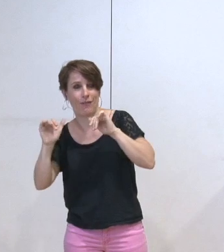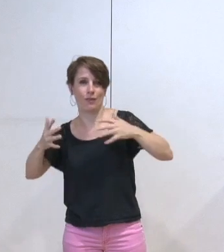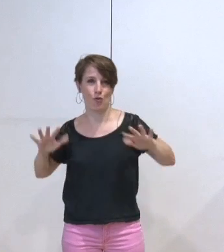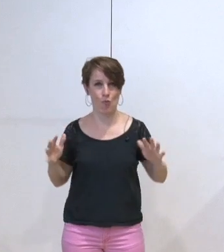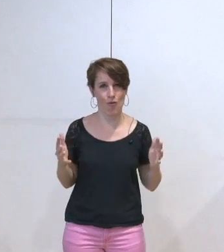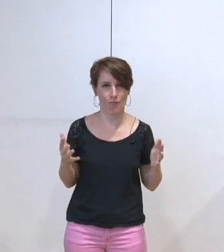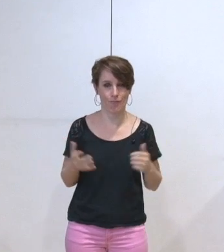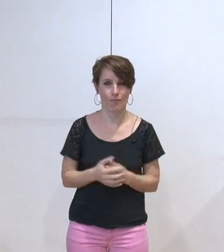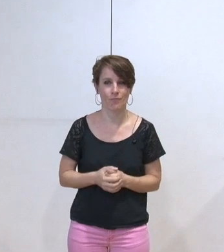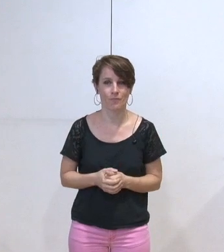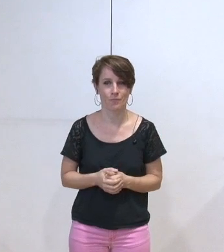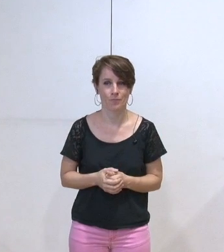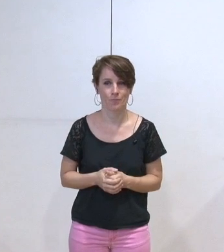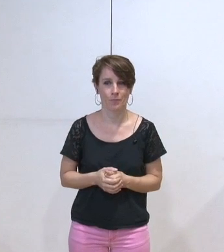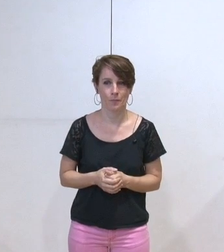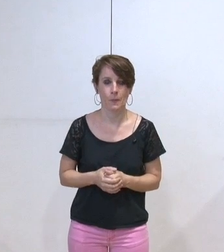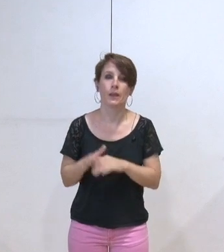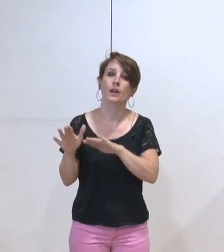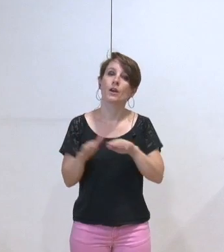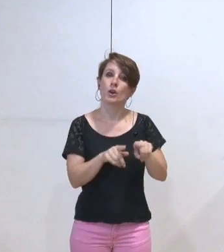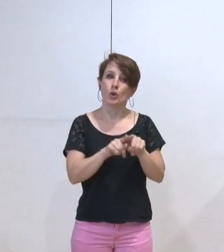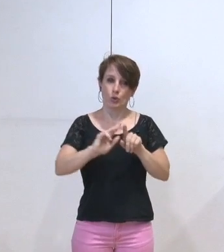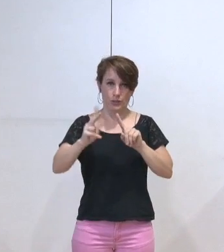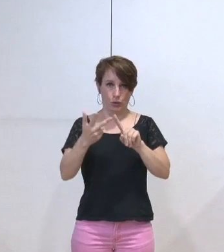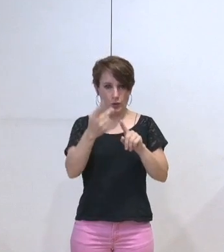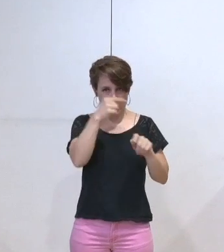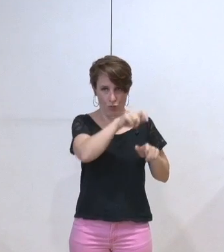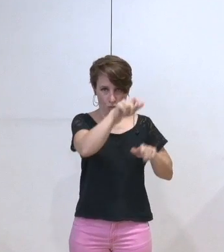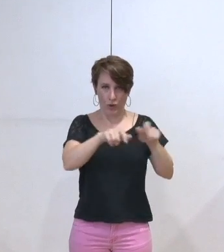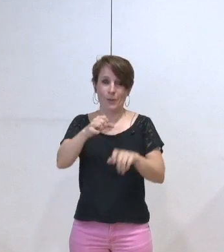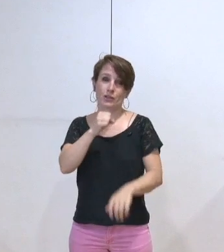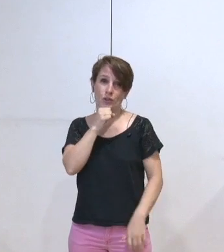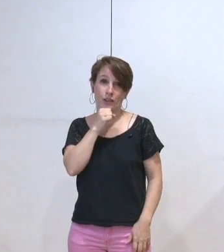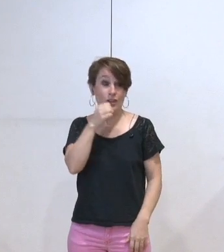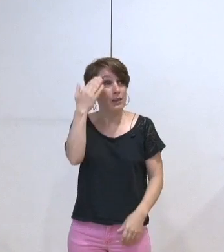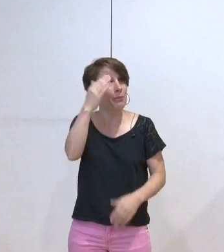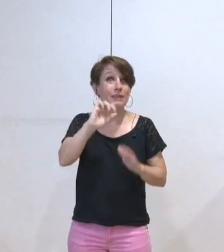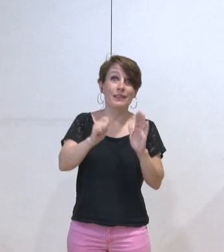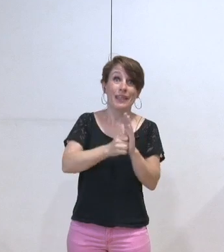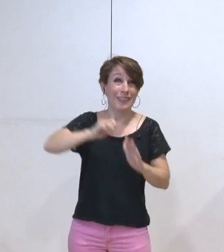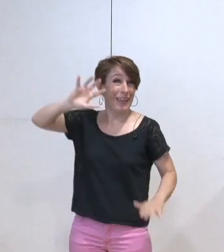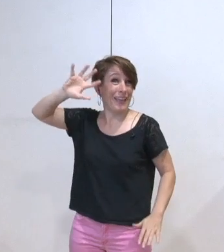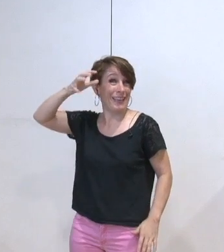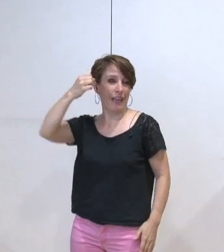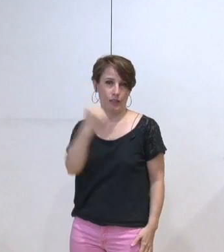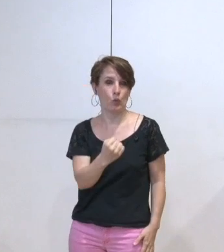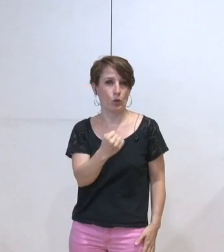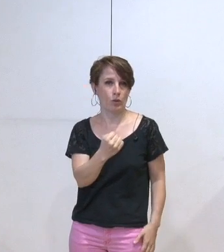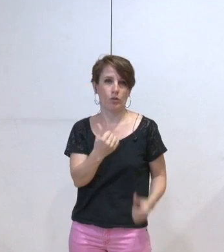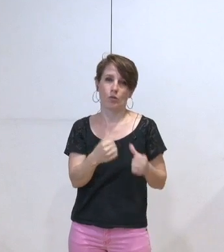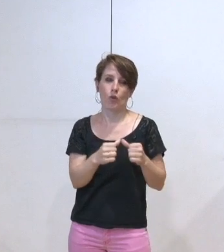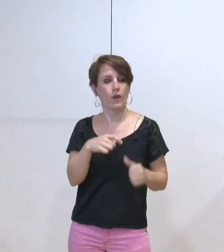tard il y a aussi troisième point pour les personnes âgées en cas de canicule la gestion de l'automate